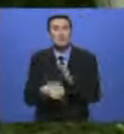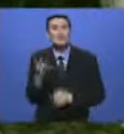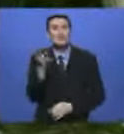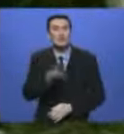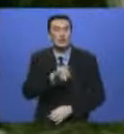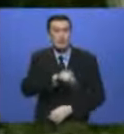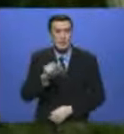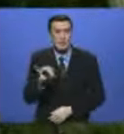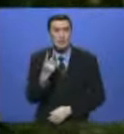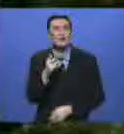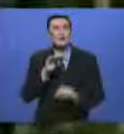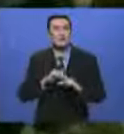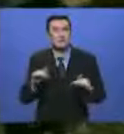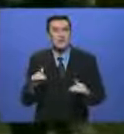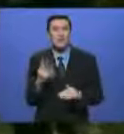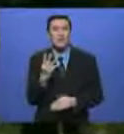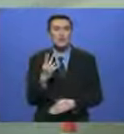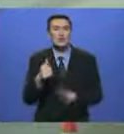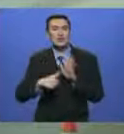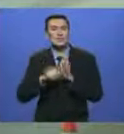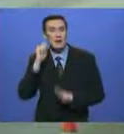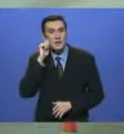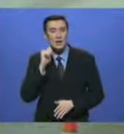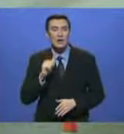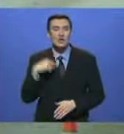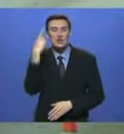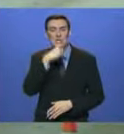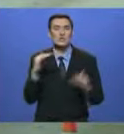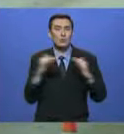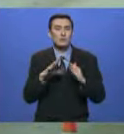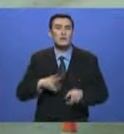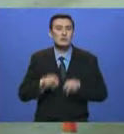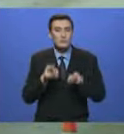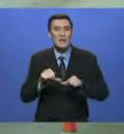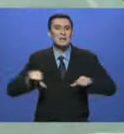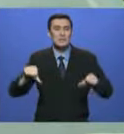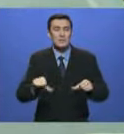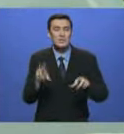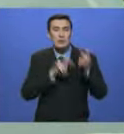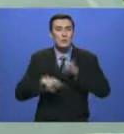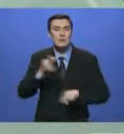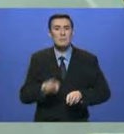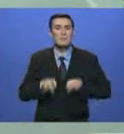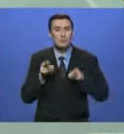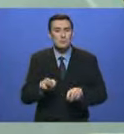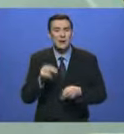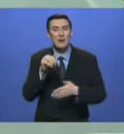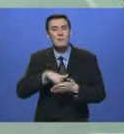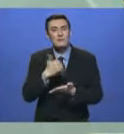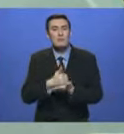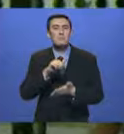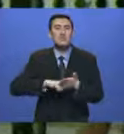4 человека, в том числе 2 детей, 4 и 6 лет. Частный дом, в котором произошло преступление, оцеплен. Ведутся поиски преступника. Основная